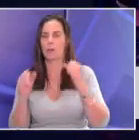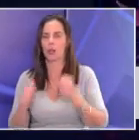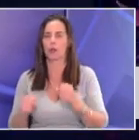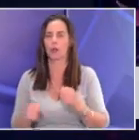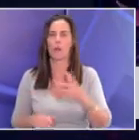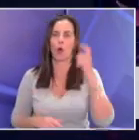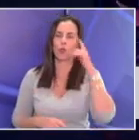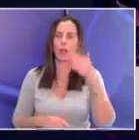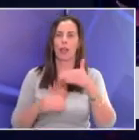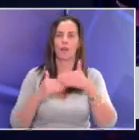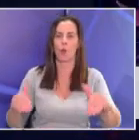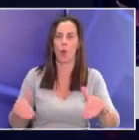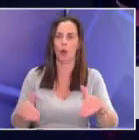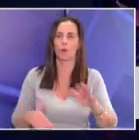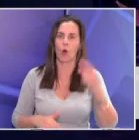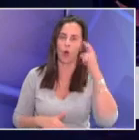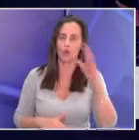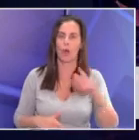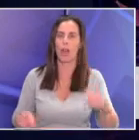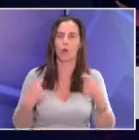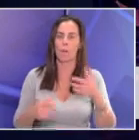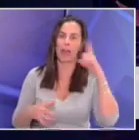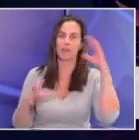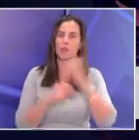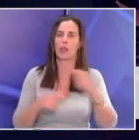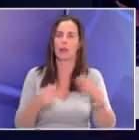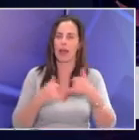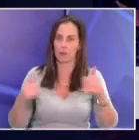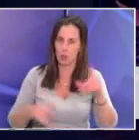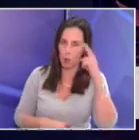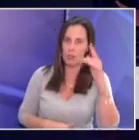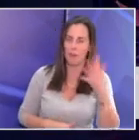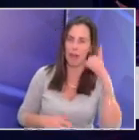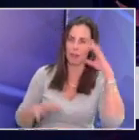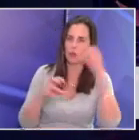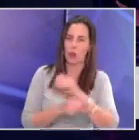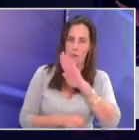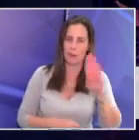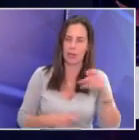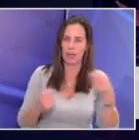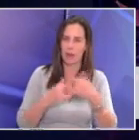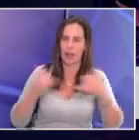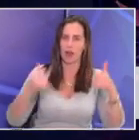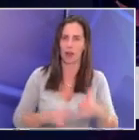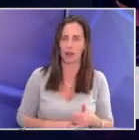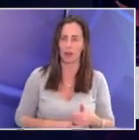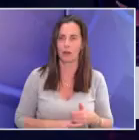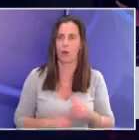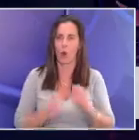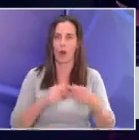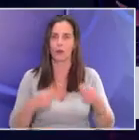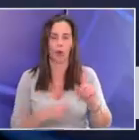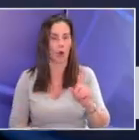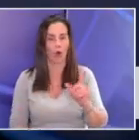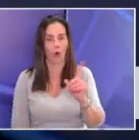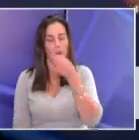ביטחון, מה הוא חושב על גבולות המדינה, מה הוא חושב על חינוך, מה תפיסתו לגבי רווחה. יש לך מושג מה התפיסות של ביבי לגבי רווחה? אני אמרה, או חינוך? אותי